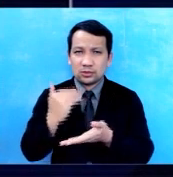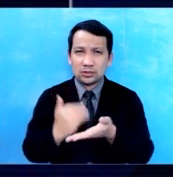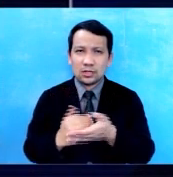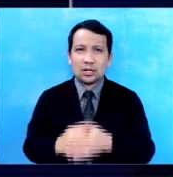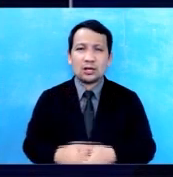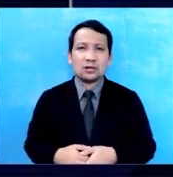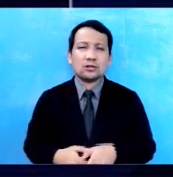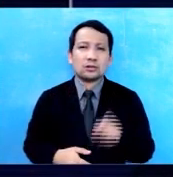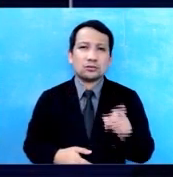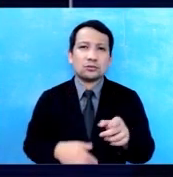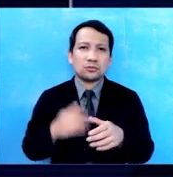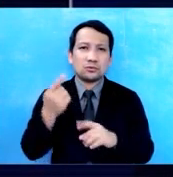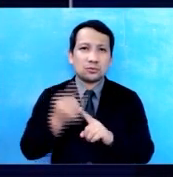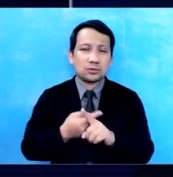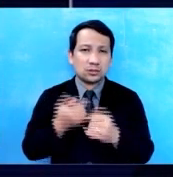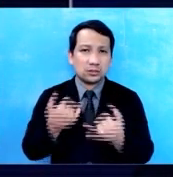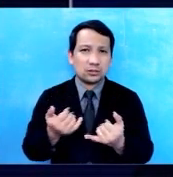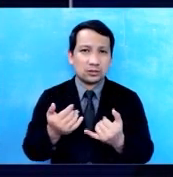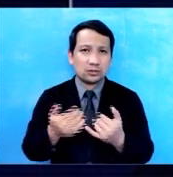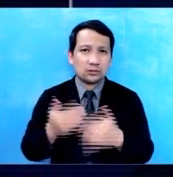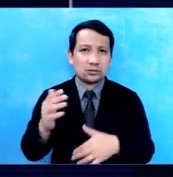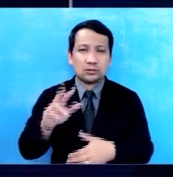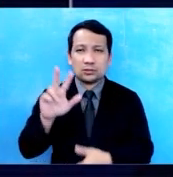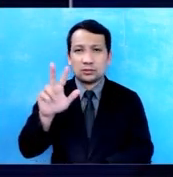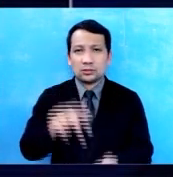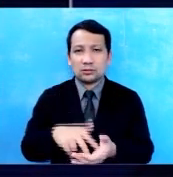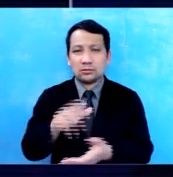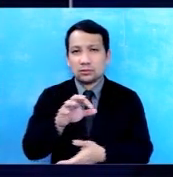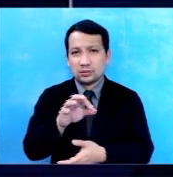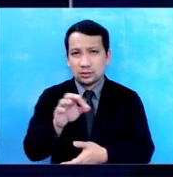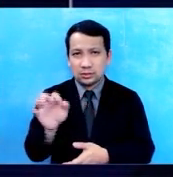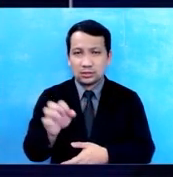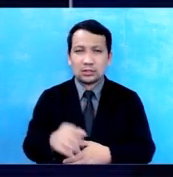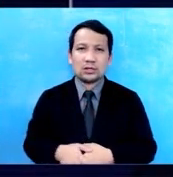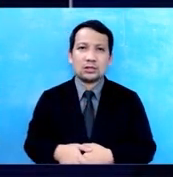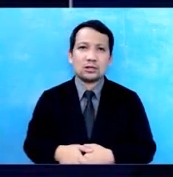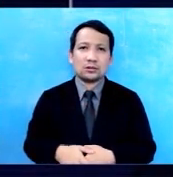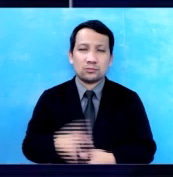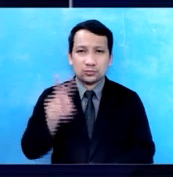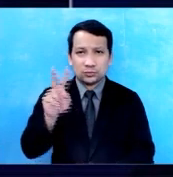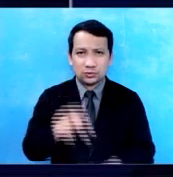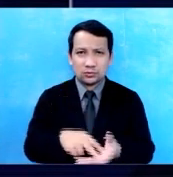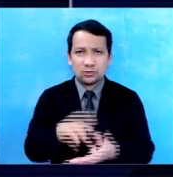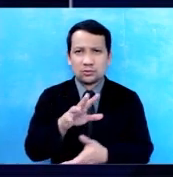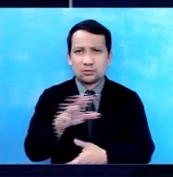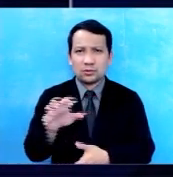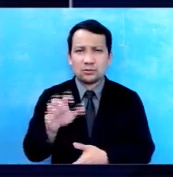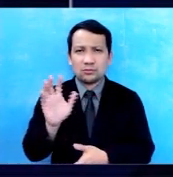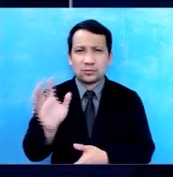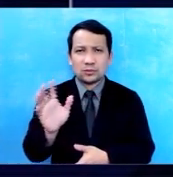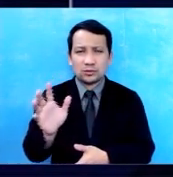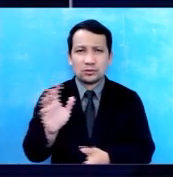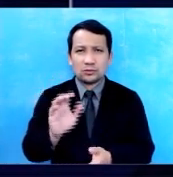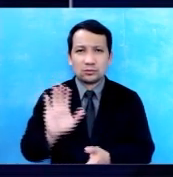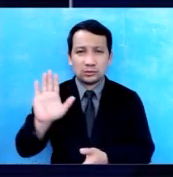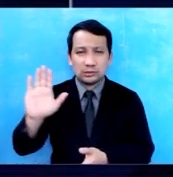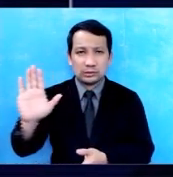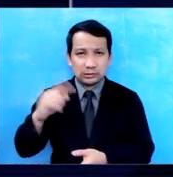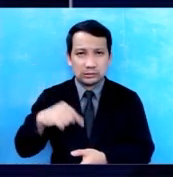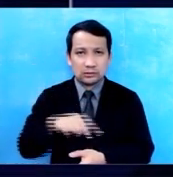ang contribution mo ngayon ay 3,900 pesos. 2,550 pesos ang kargo ng employer